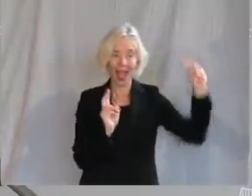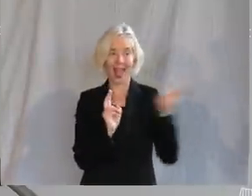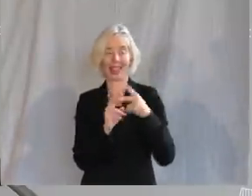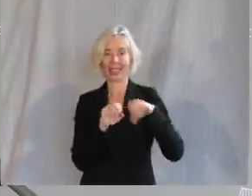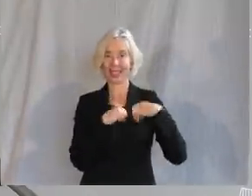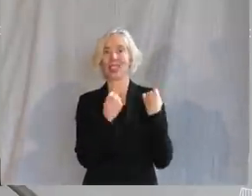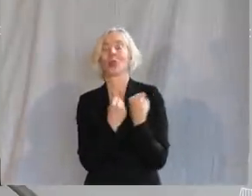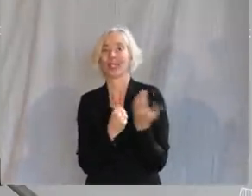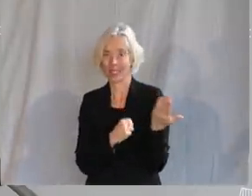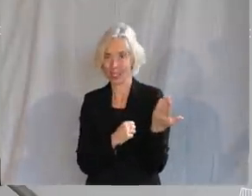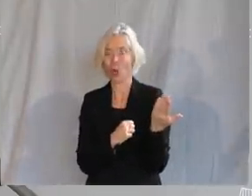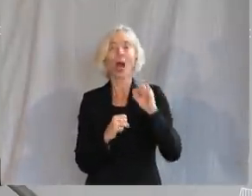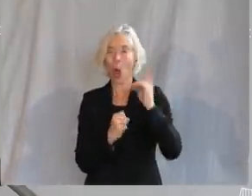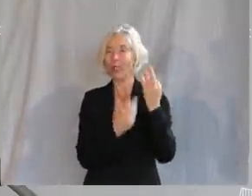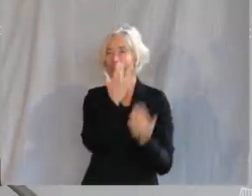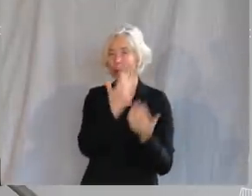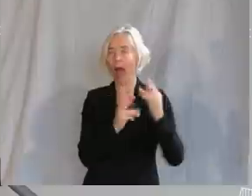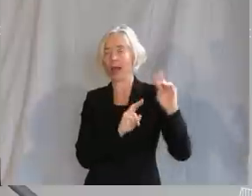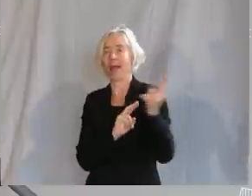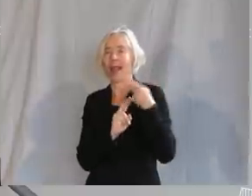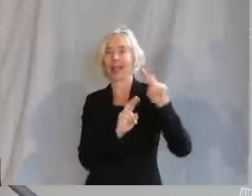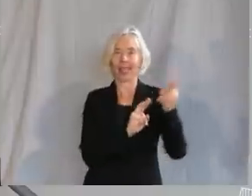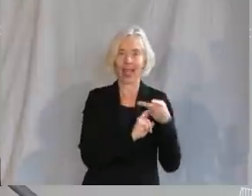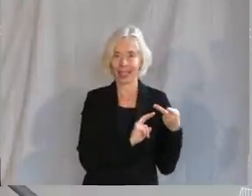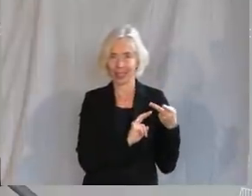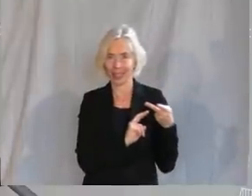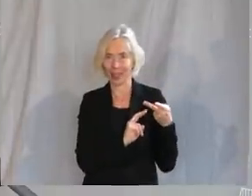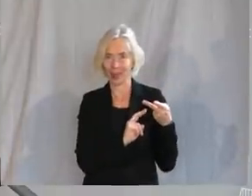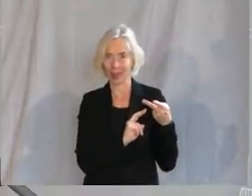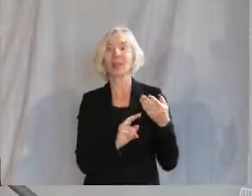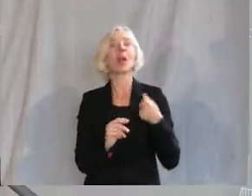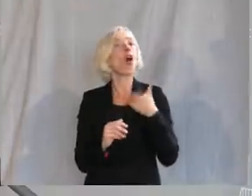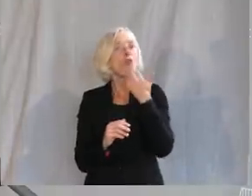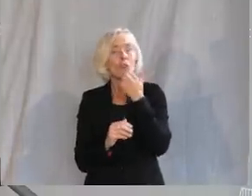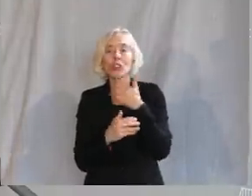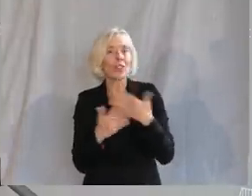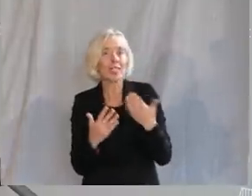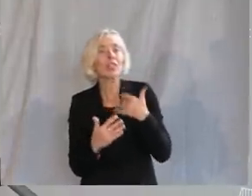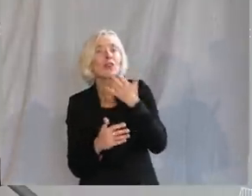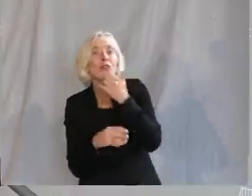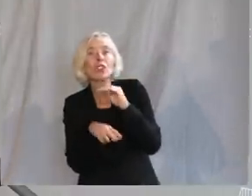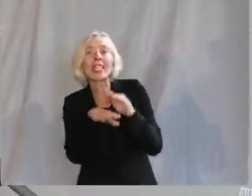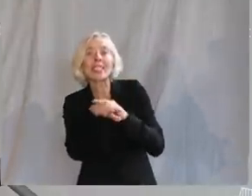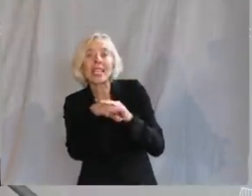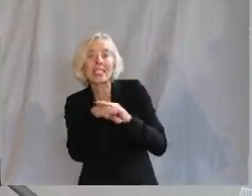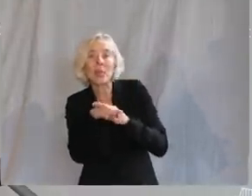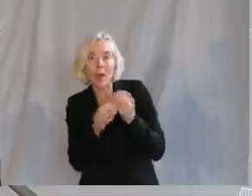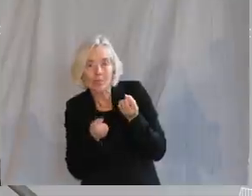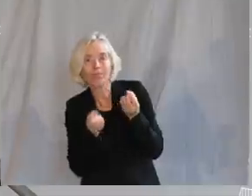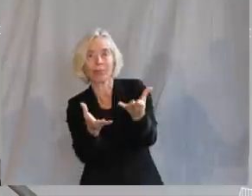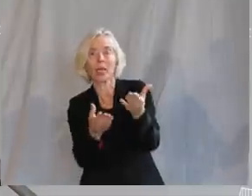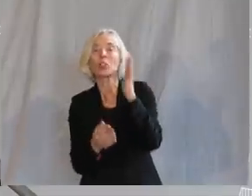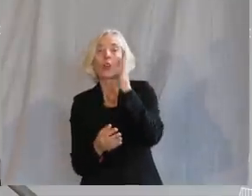bzw. den Schwellenwert auch schon gerissen haben. Es geht darum, nochmal zu sensibilisieren für die allgemeinen Abstands- und Hygieneregeln